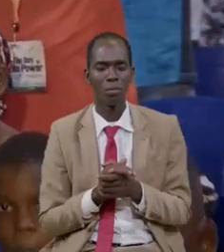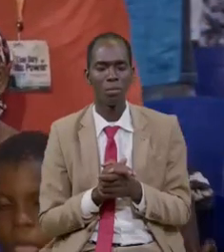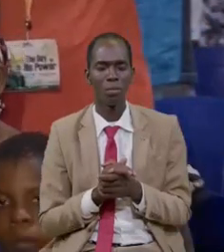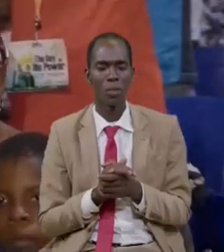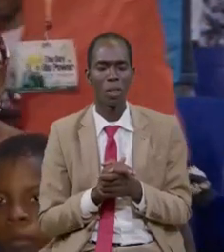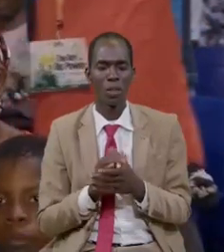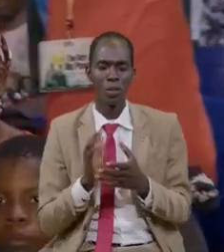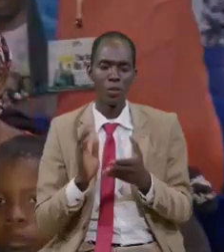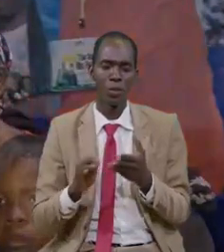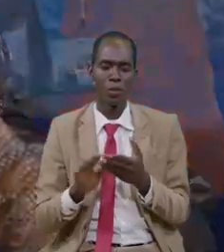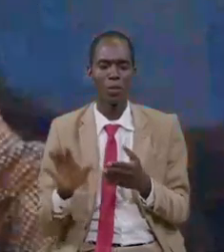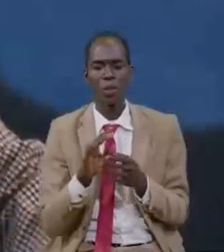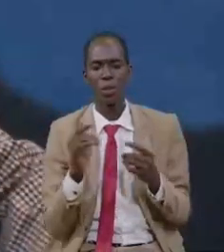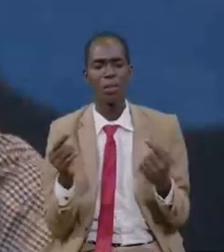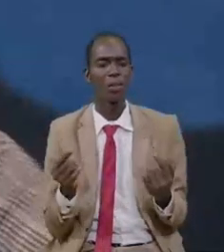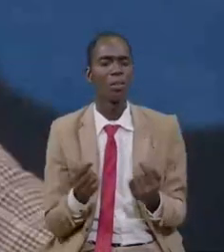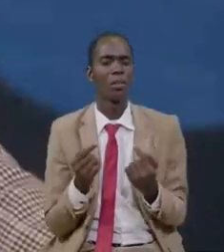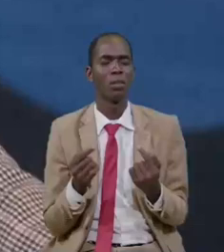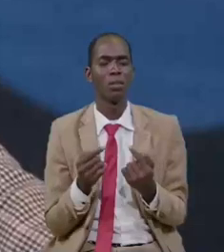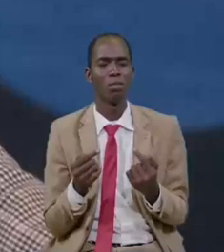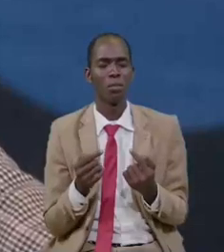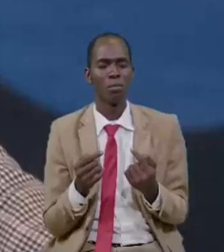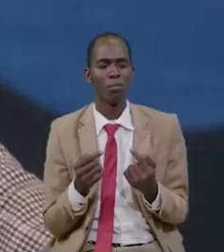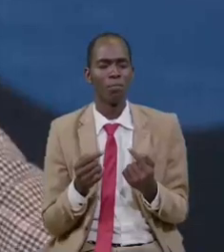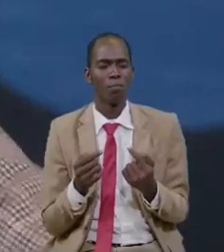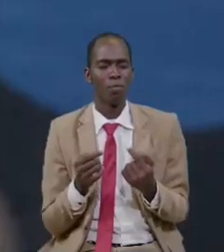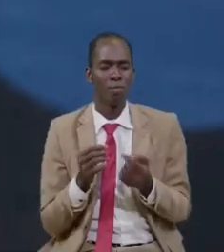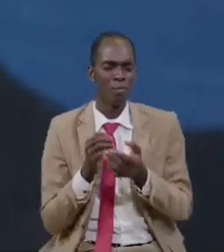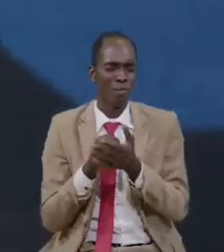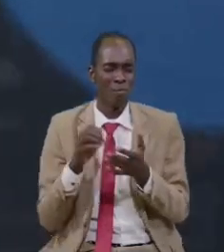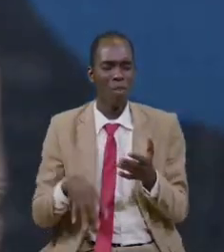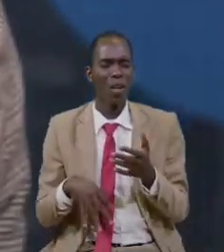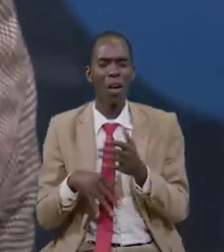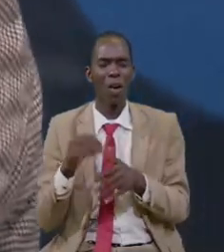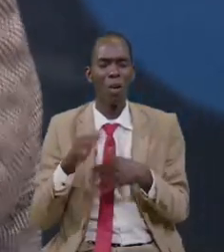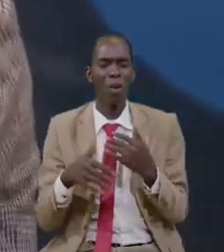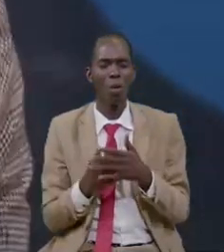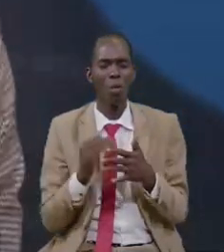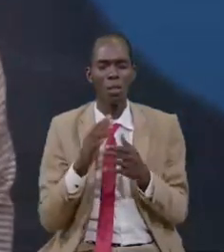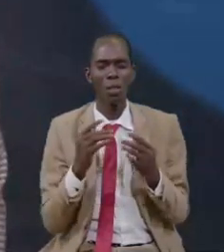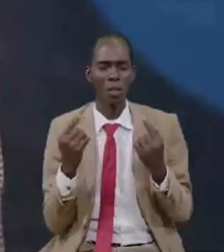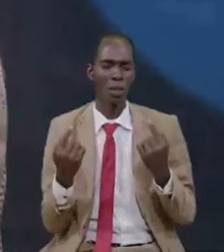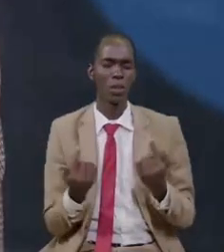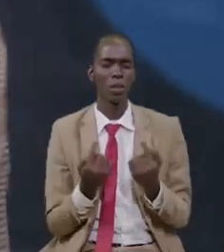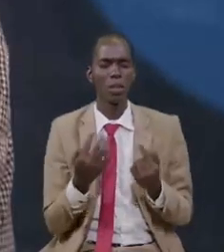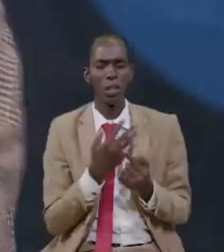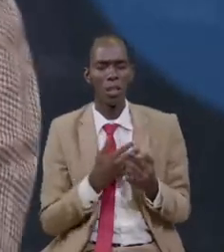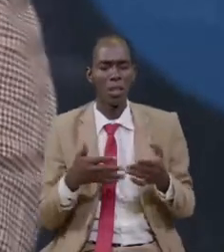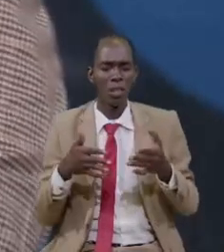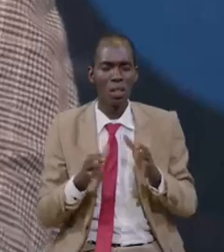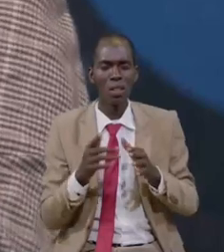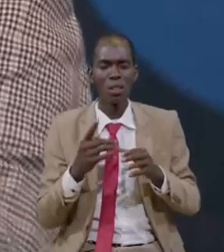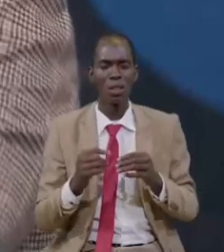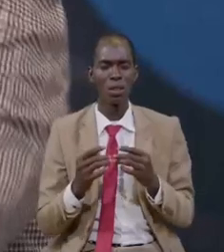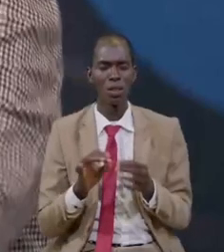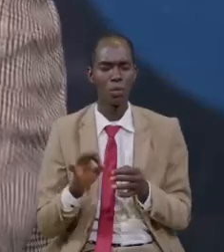Pardonne leurs péchés, efface toutes leurs transgressions, et que l'Esprit de Dieu